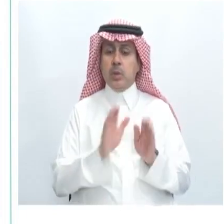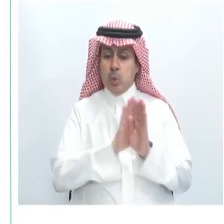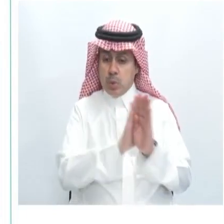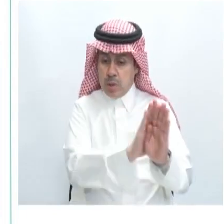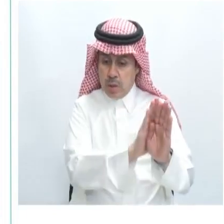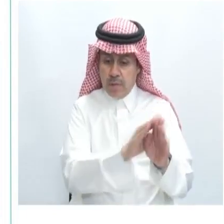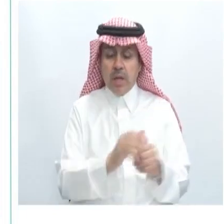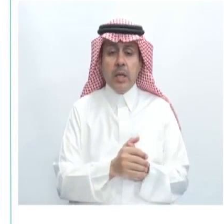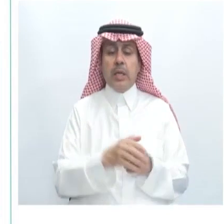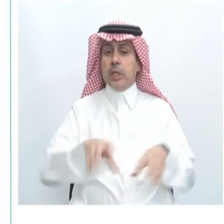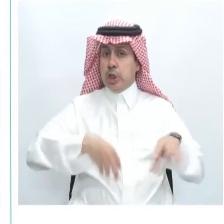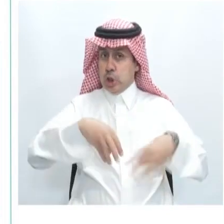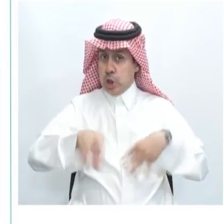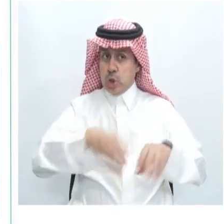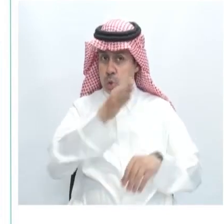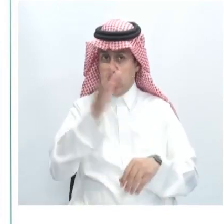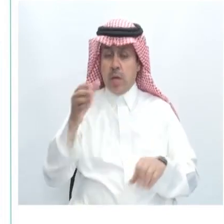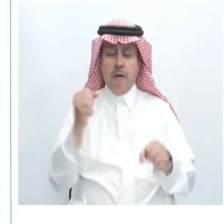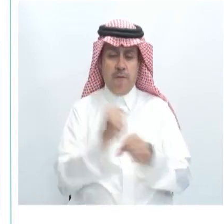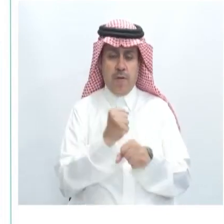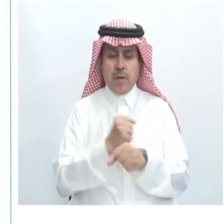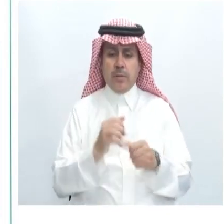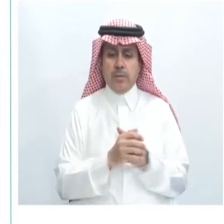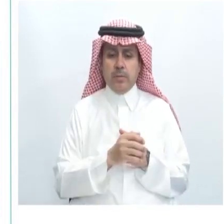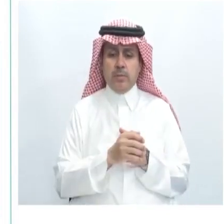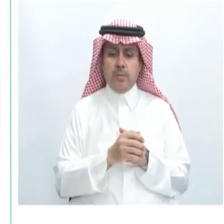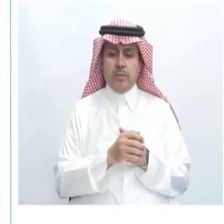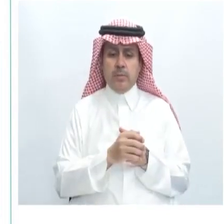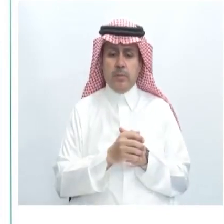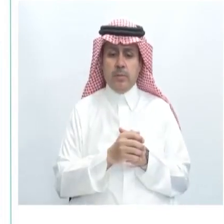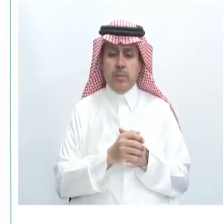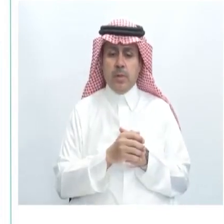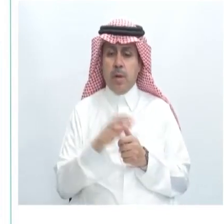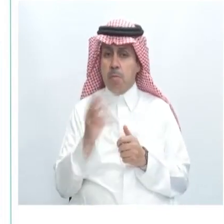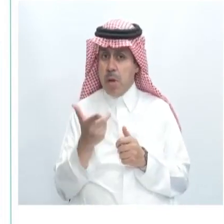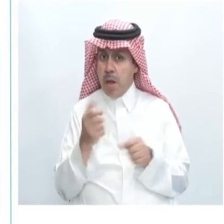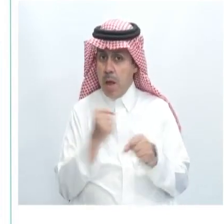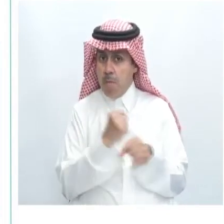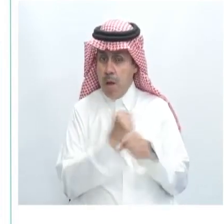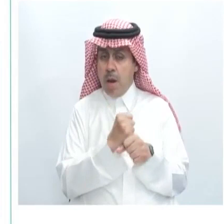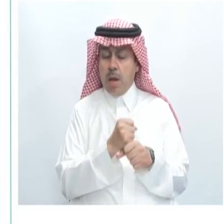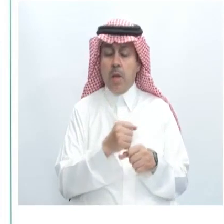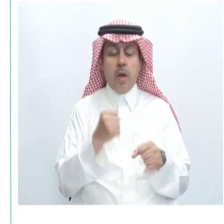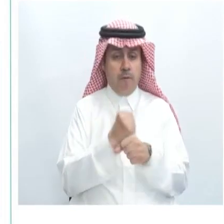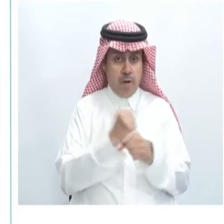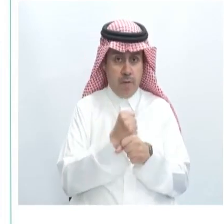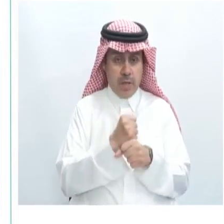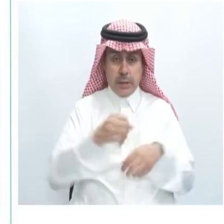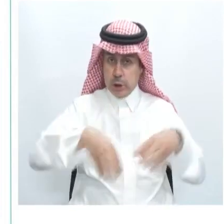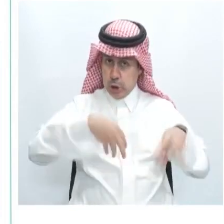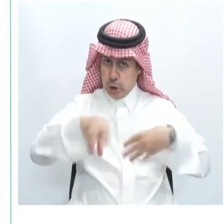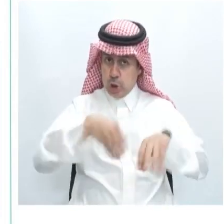التسويق الشركه على فعلها ما هي الاعمال التي اذا نفذنا التسويق